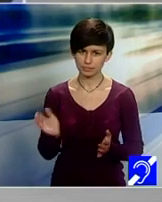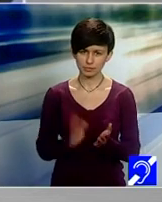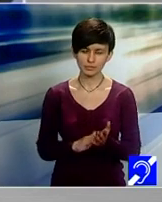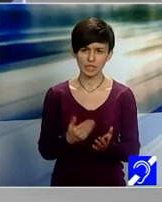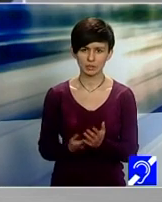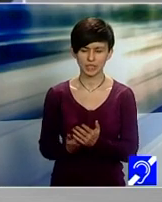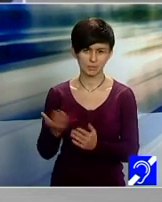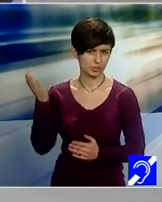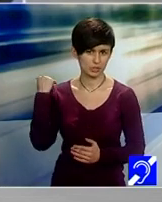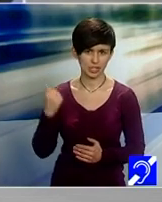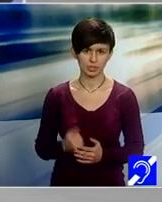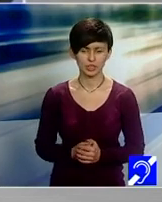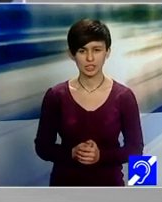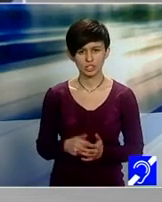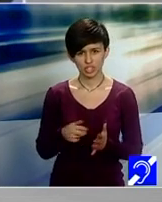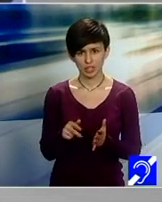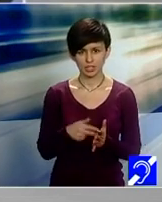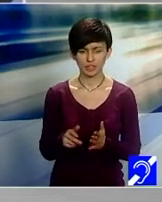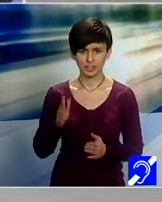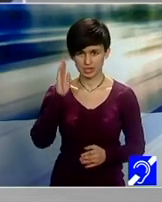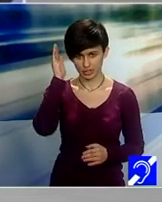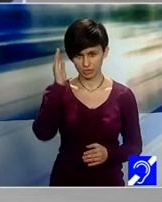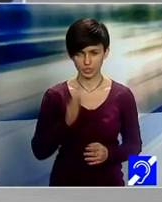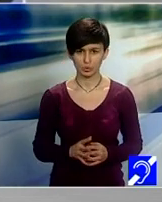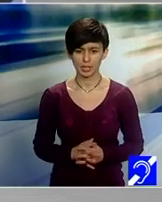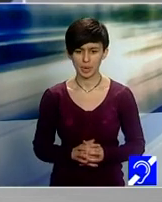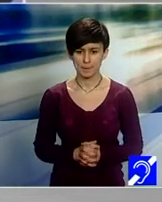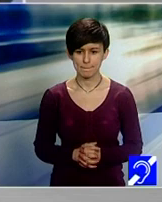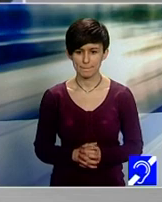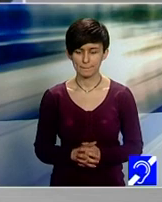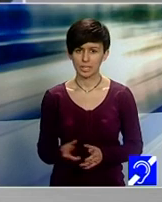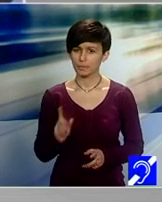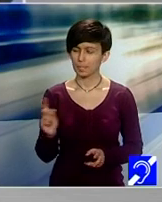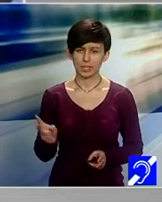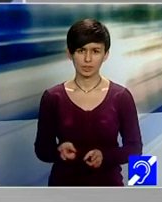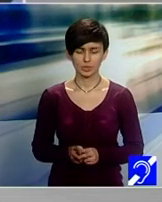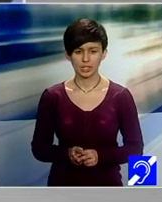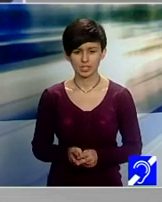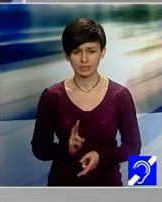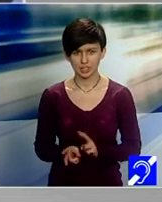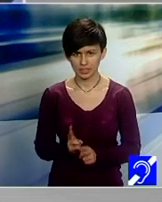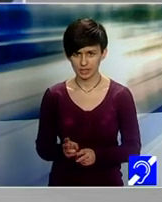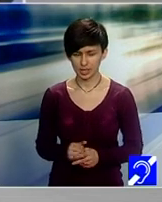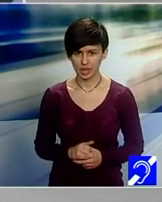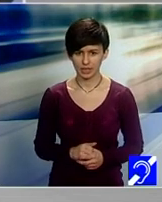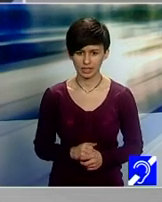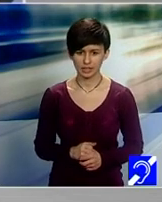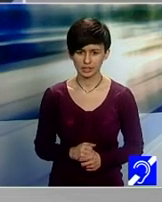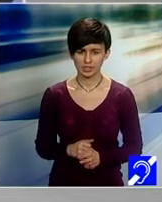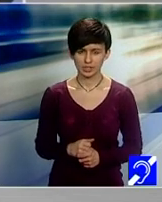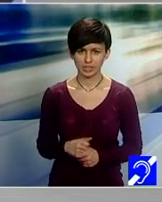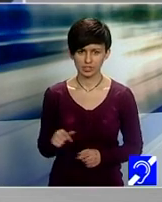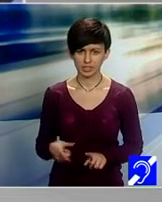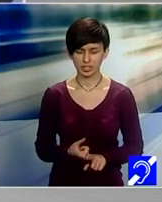aplică efectelor viitoare. Atunci aș spune eu că nu e atât de clar această neretroactivitate, dar aș putea să spun